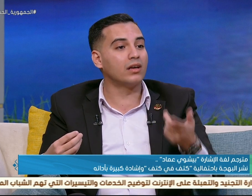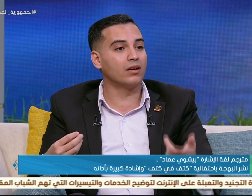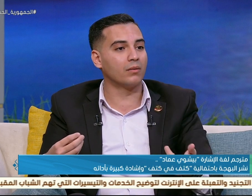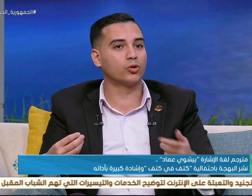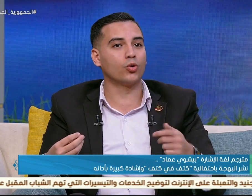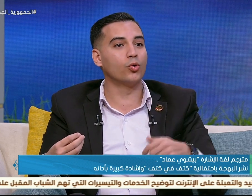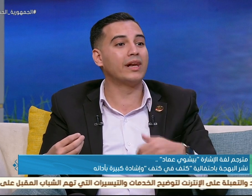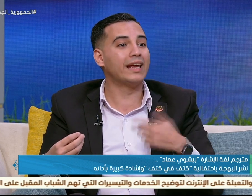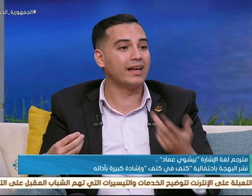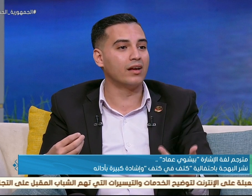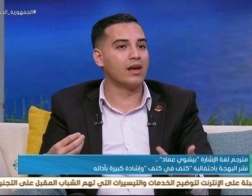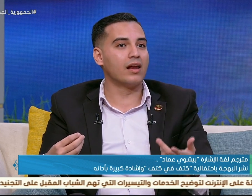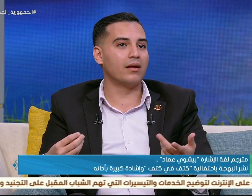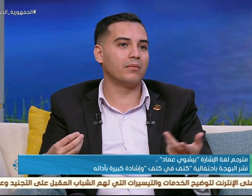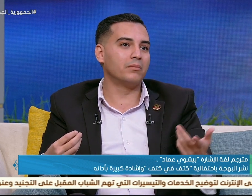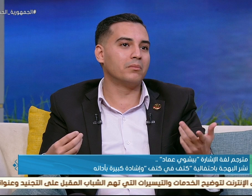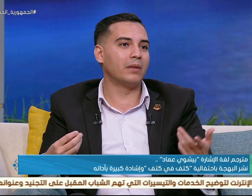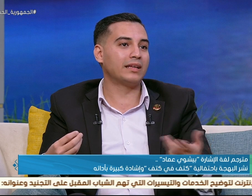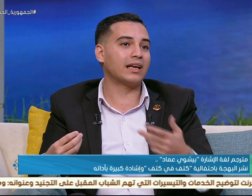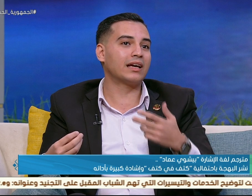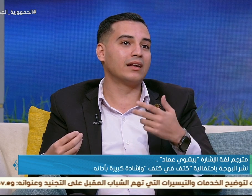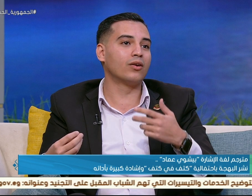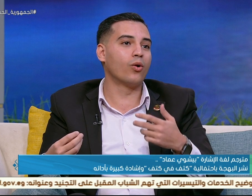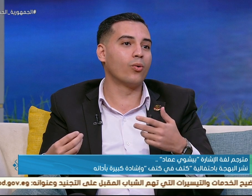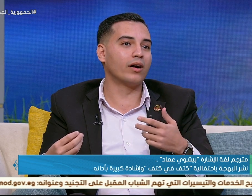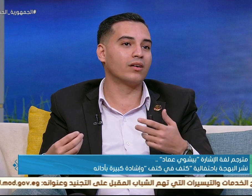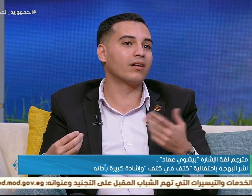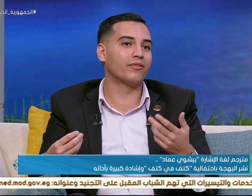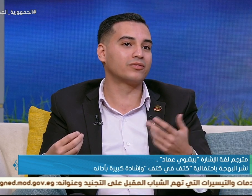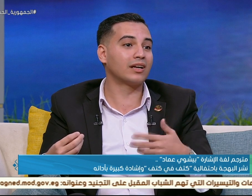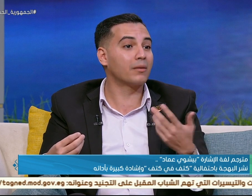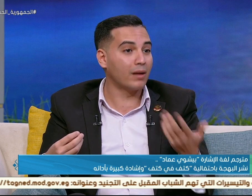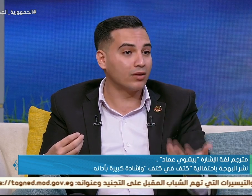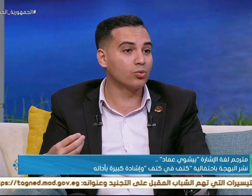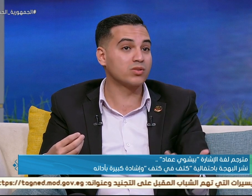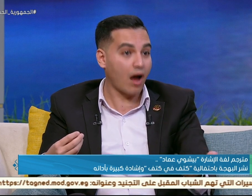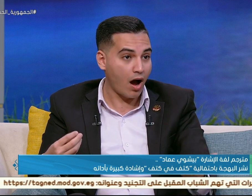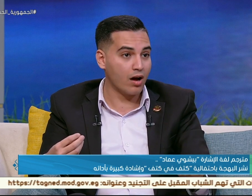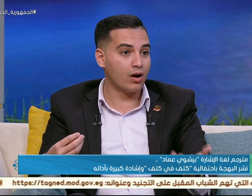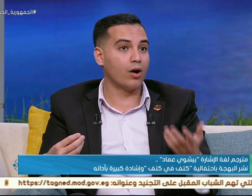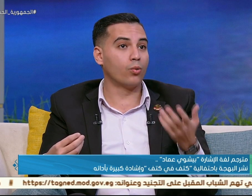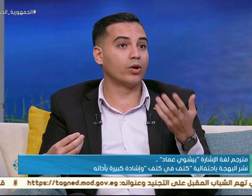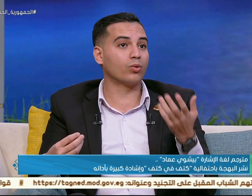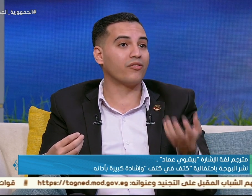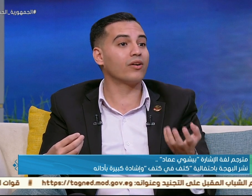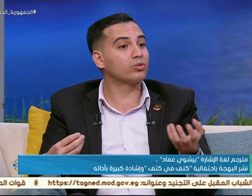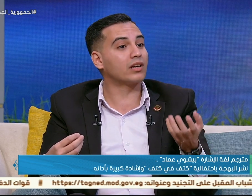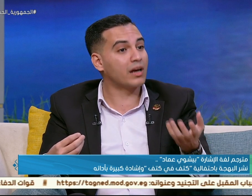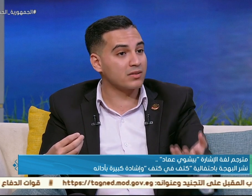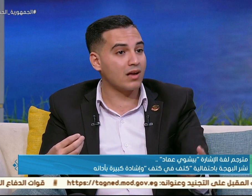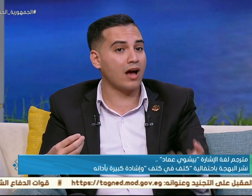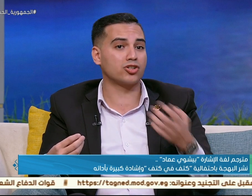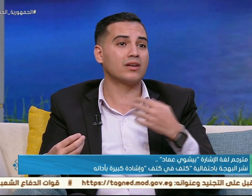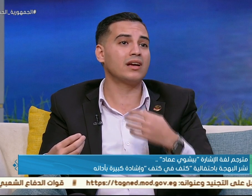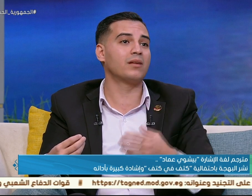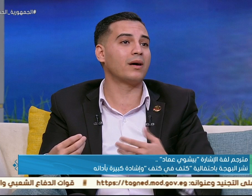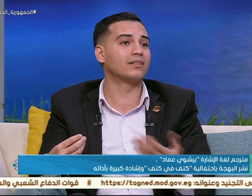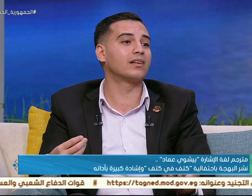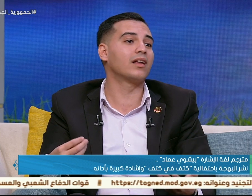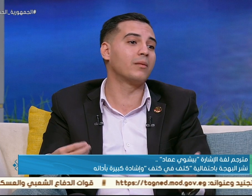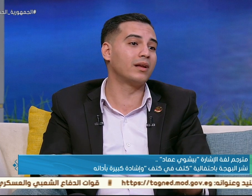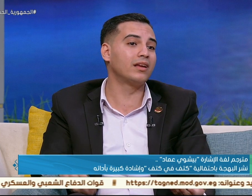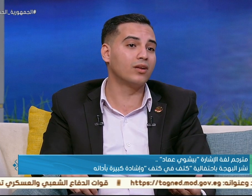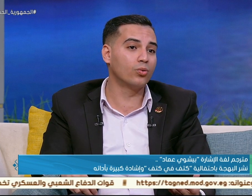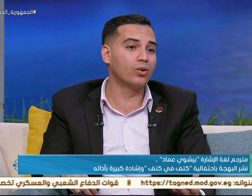والوطنيه بتقول ايه محتاج ان هو يعرف تاريخ بلده صح ويتوفر له الترجمه صح عشان